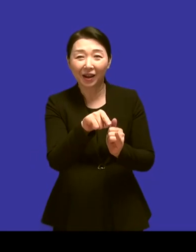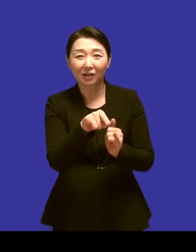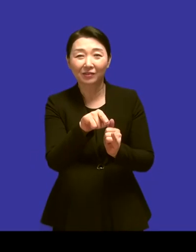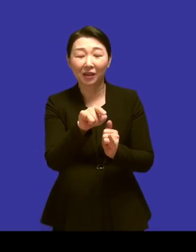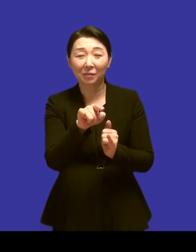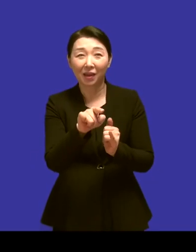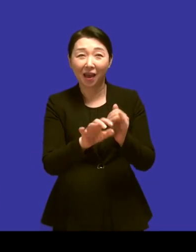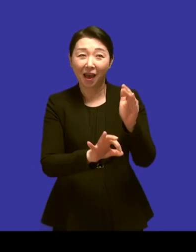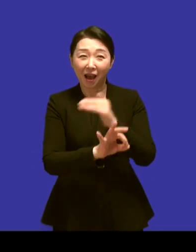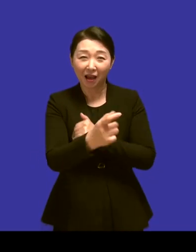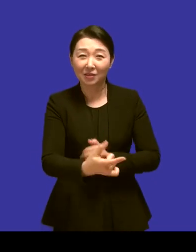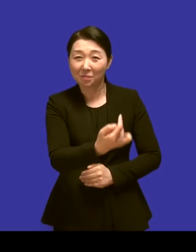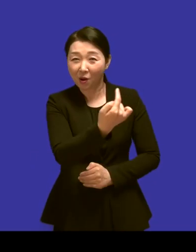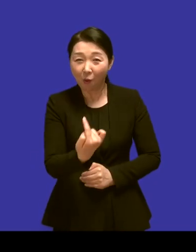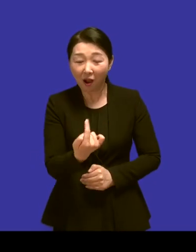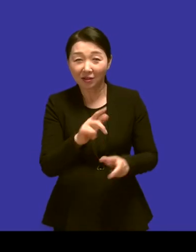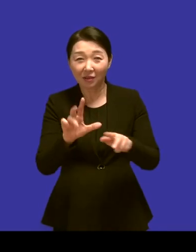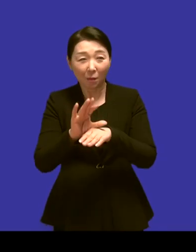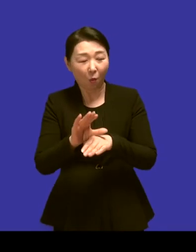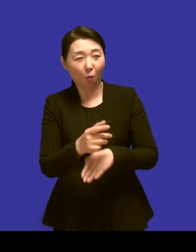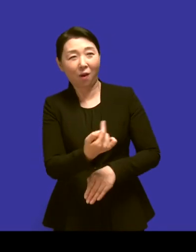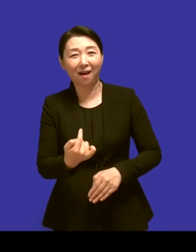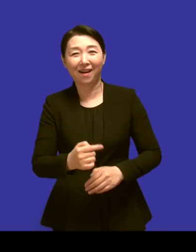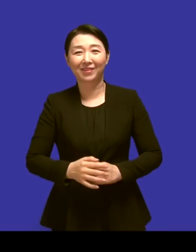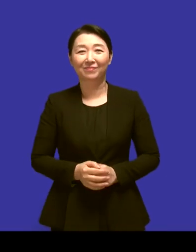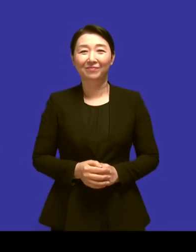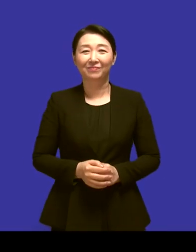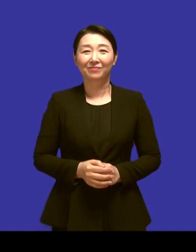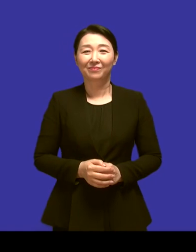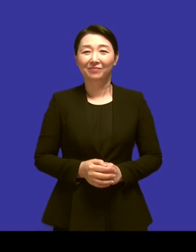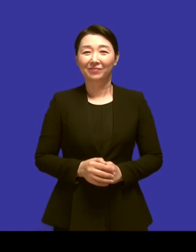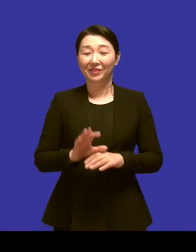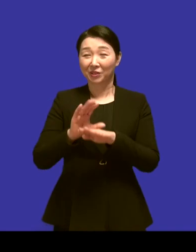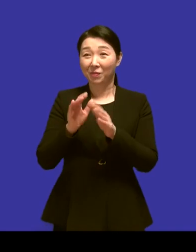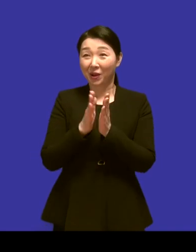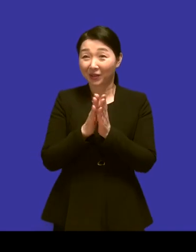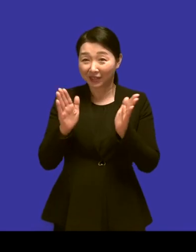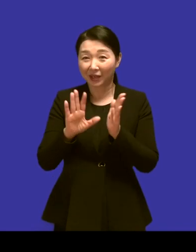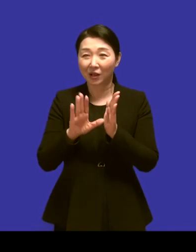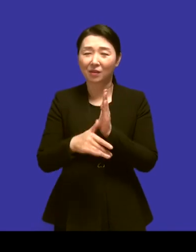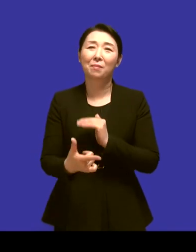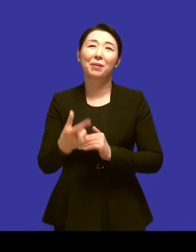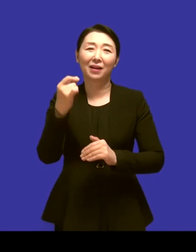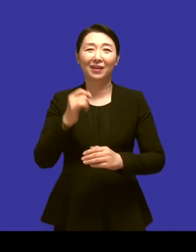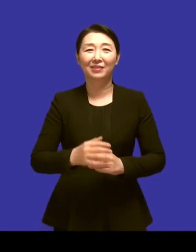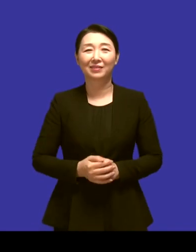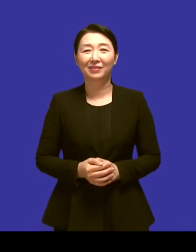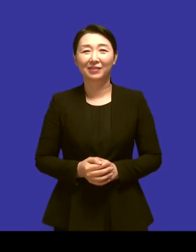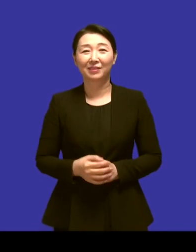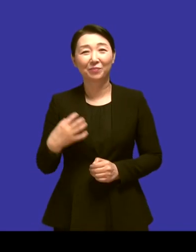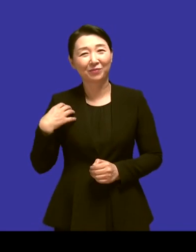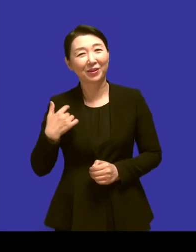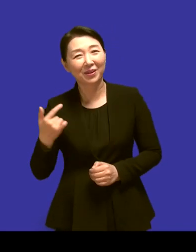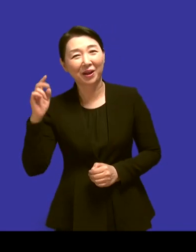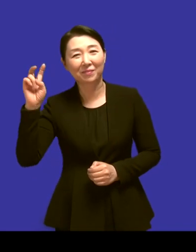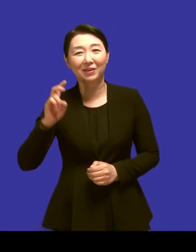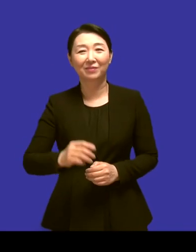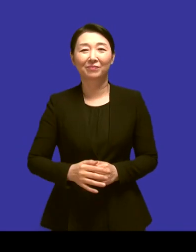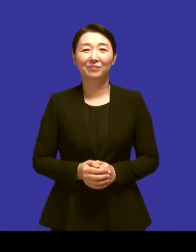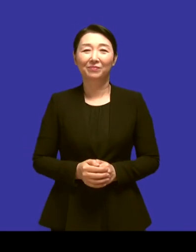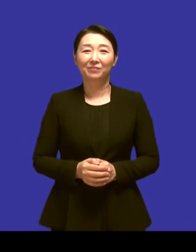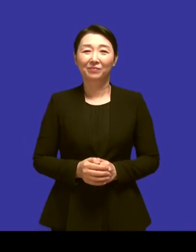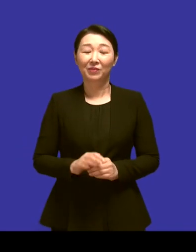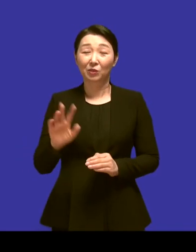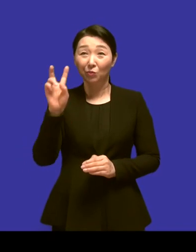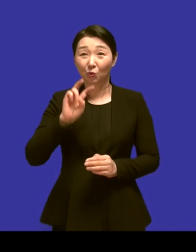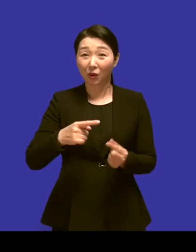아침 일찍 틀어막인데도 이렇게 세게 나오시죠. 맞습니다. 예, 지금 예. 방송 시작한 시간 굉장히 이른 시간이라 네. 사실 좀 부담이 될 수도 있었는데 네.